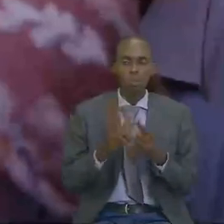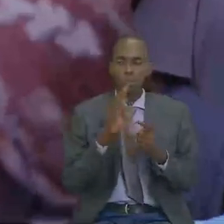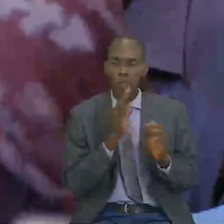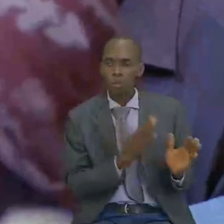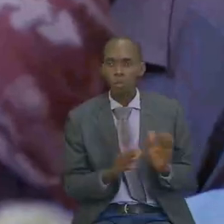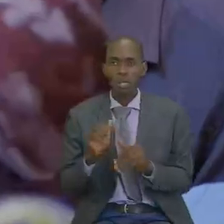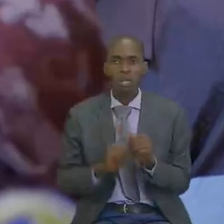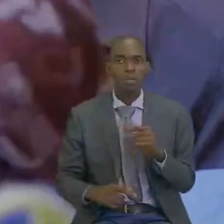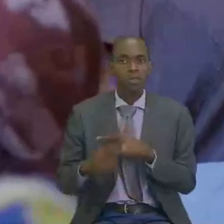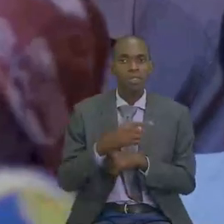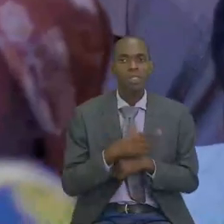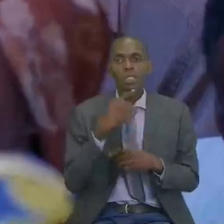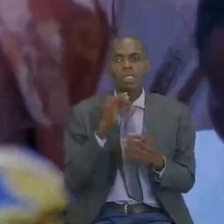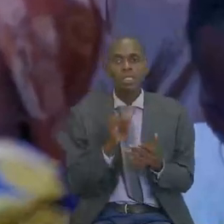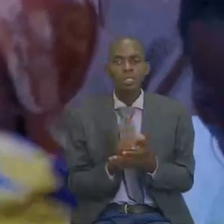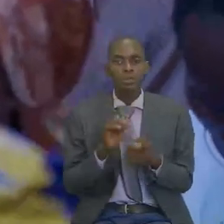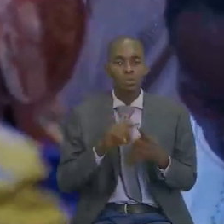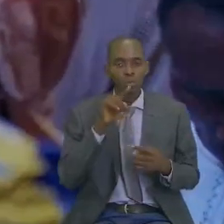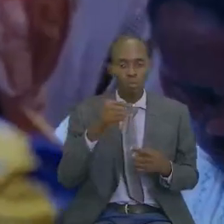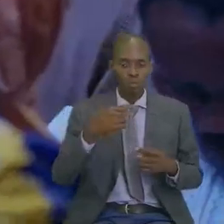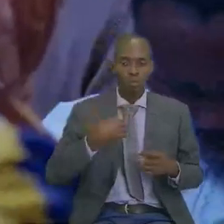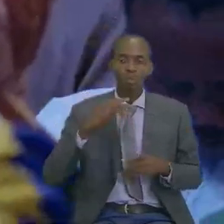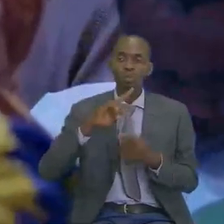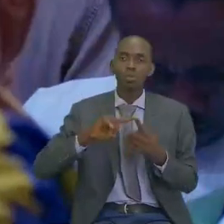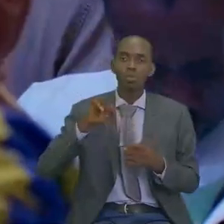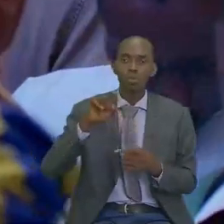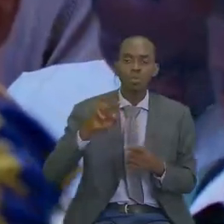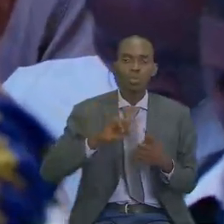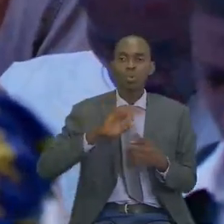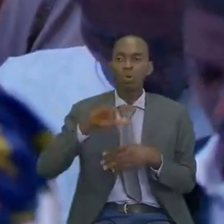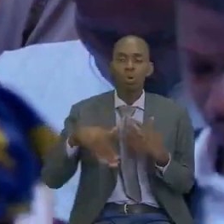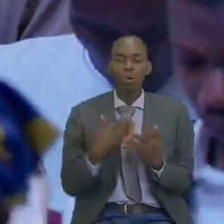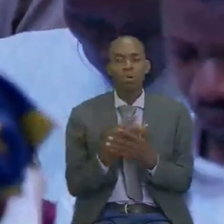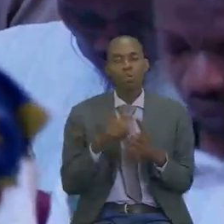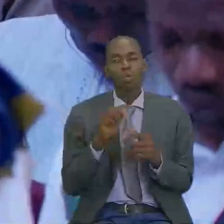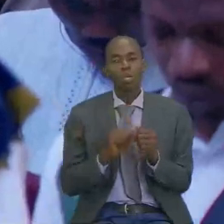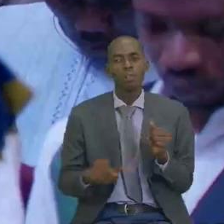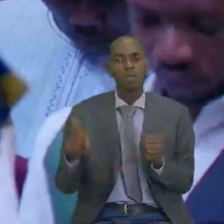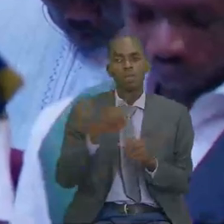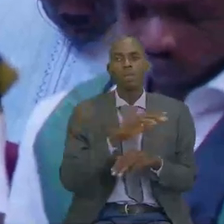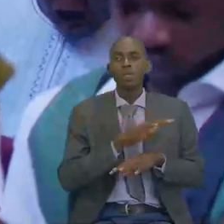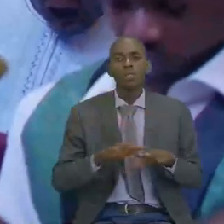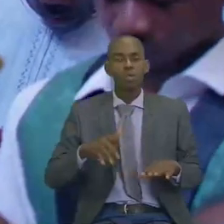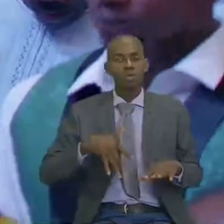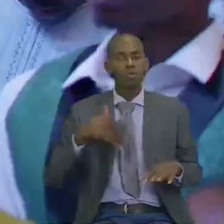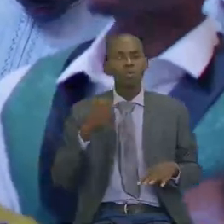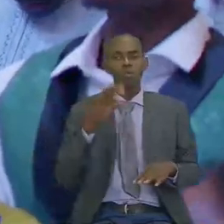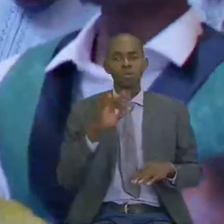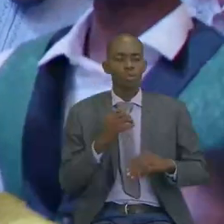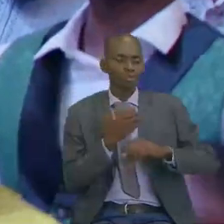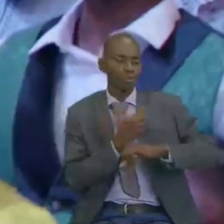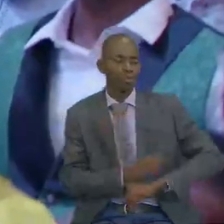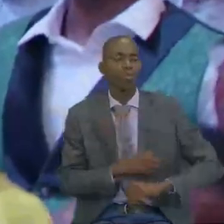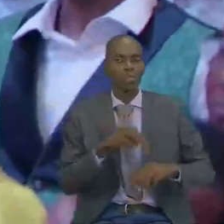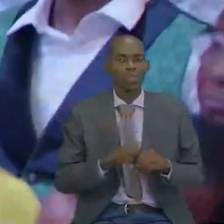le ciel. Veillez donc. Et il le dit à tout le monde, faut pas être trop sécurisé dans